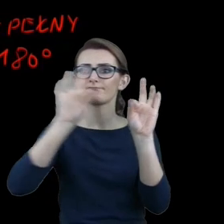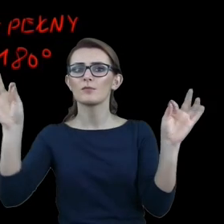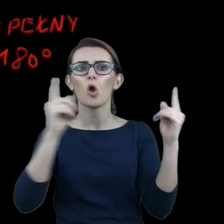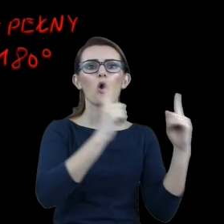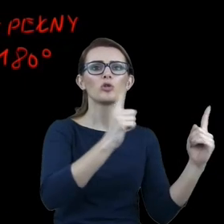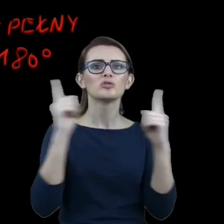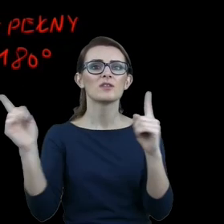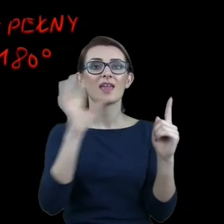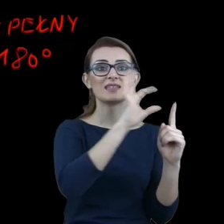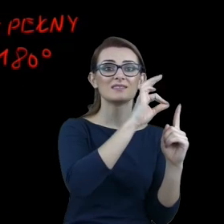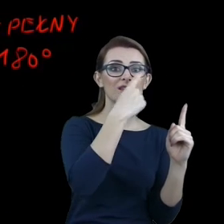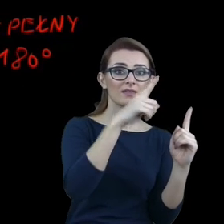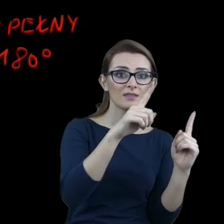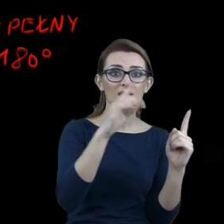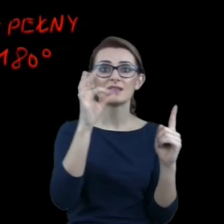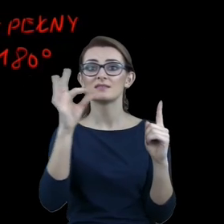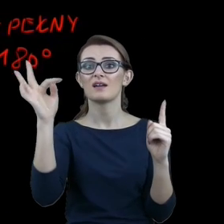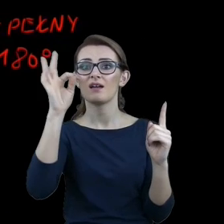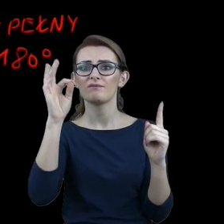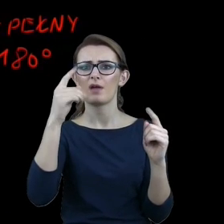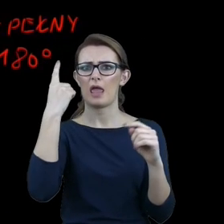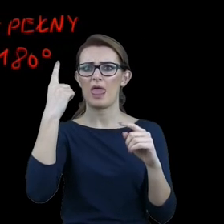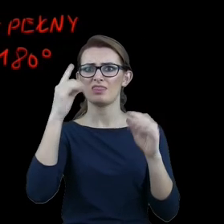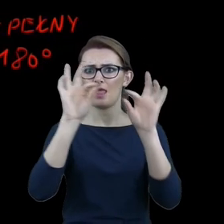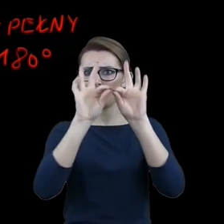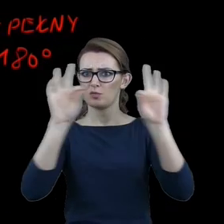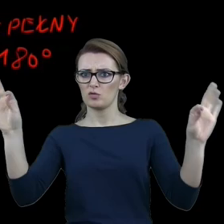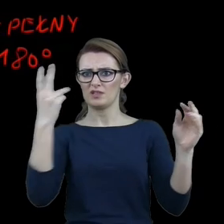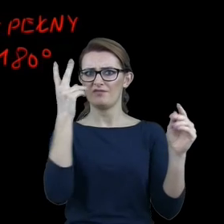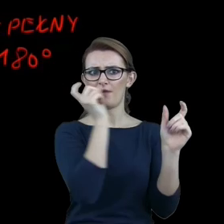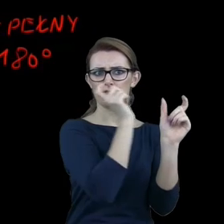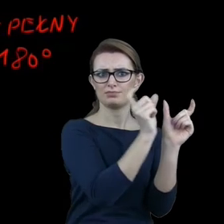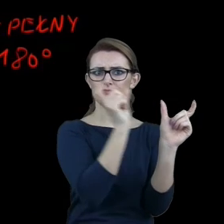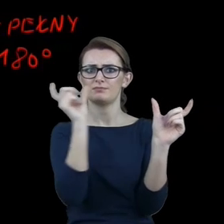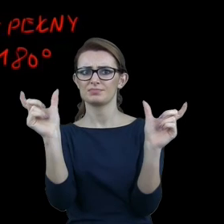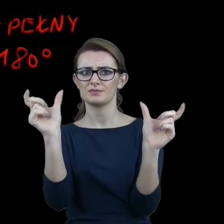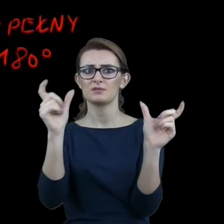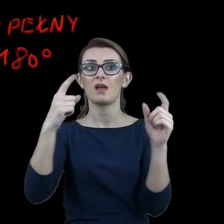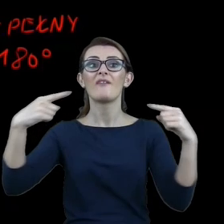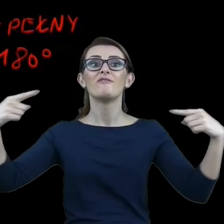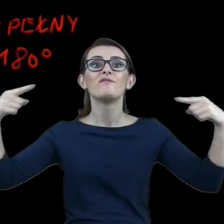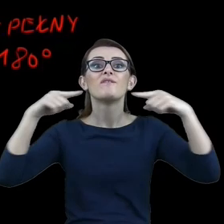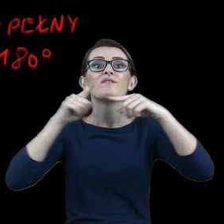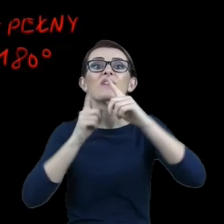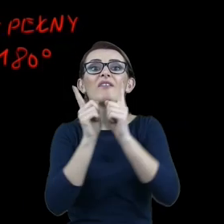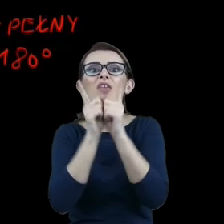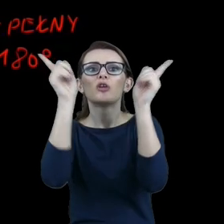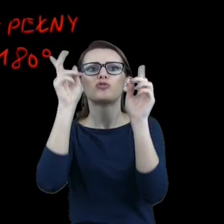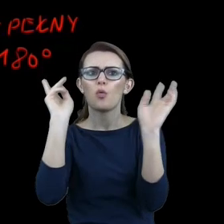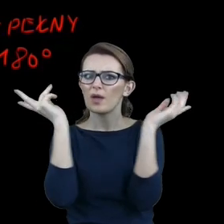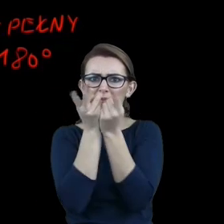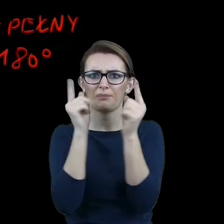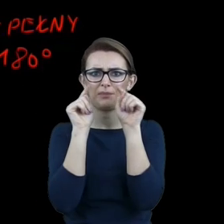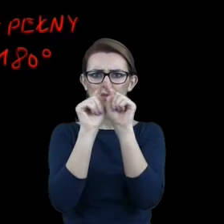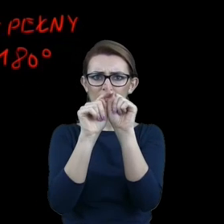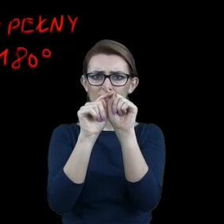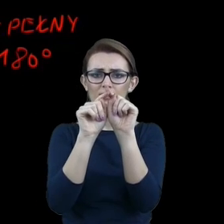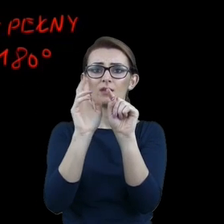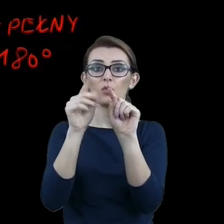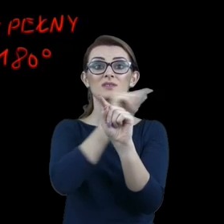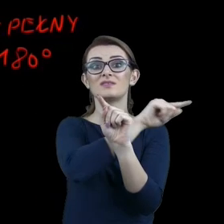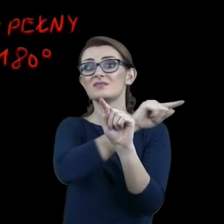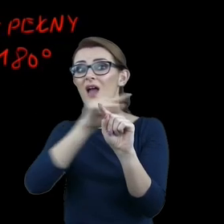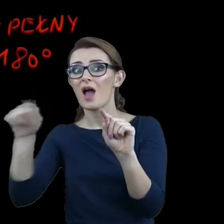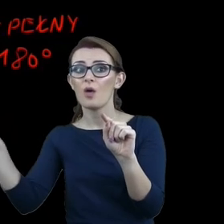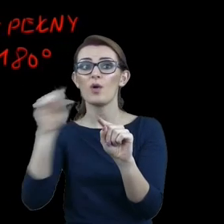SF, że one leżą na jednej prostej. Że te dwie półproste, które tutaj wychodzą z tego wierzchołka, ta półprosta SD i półprosta